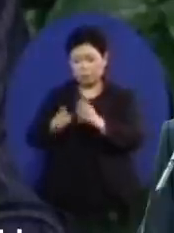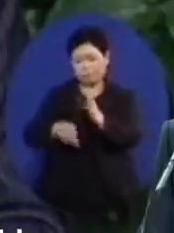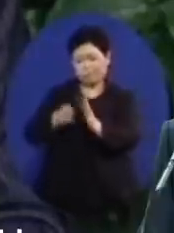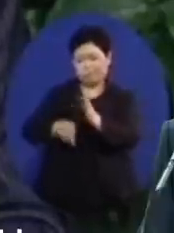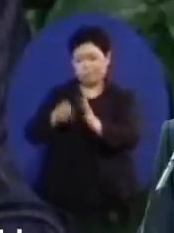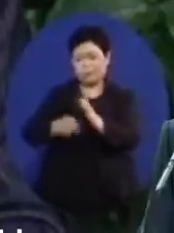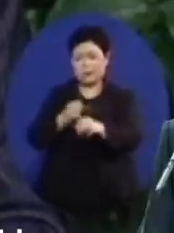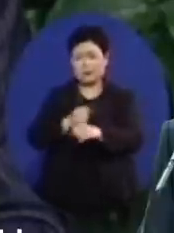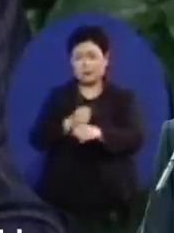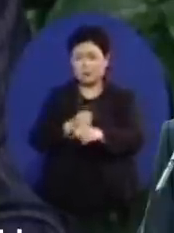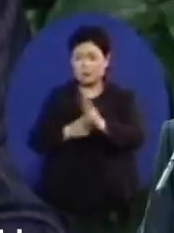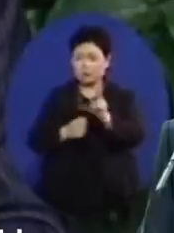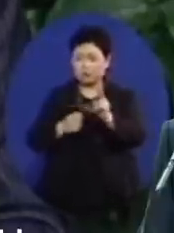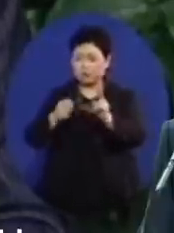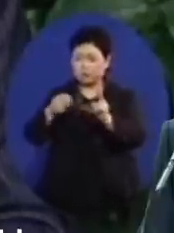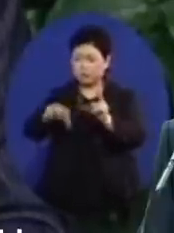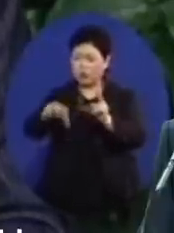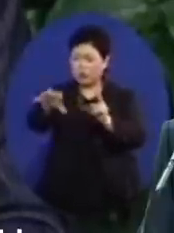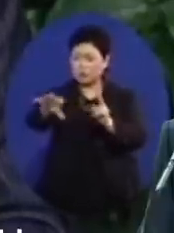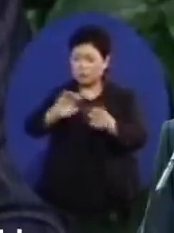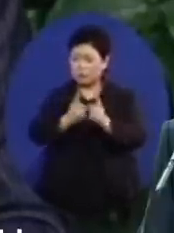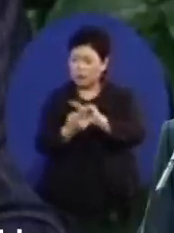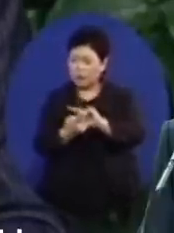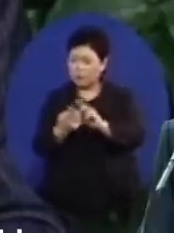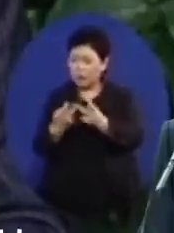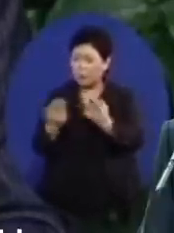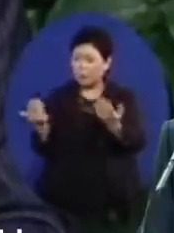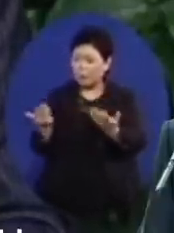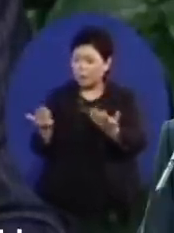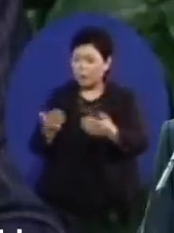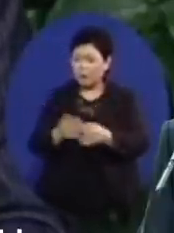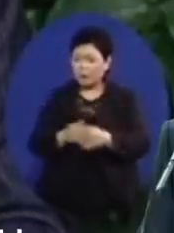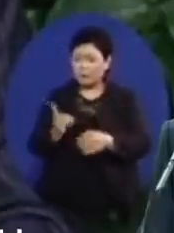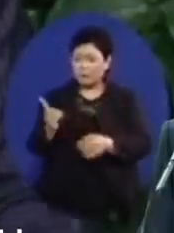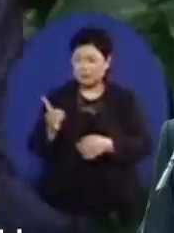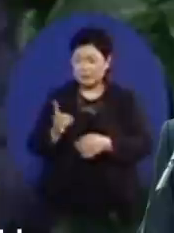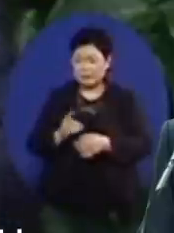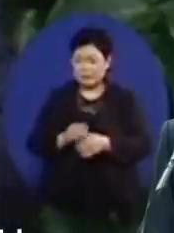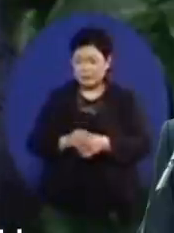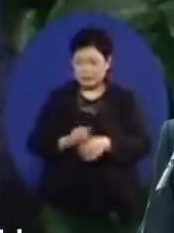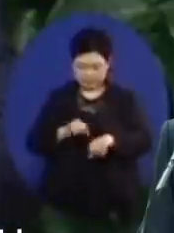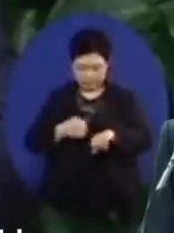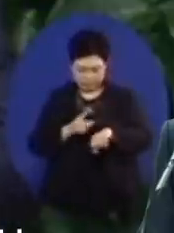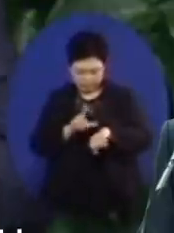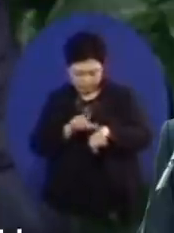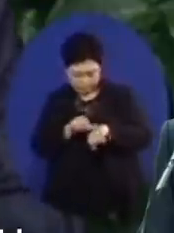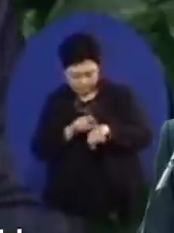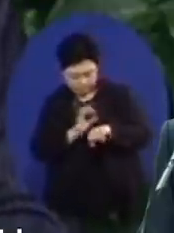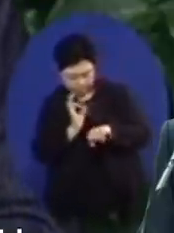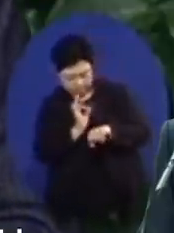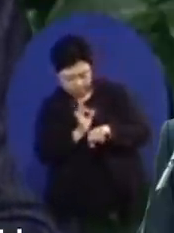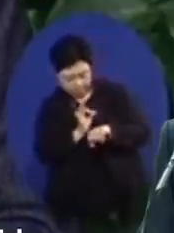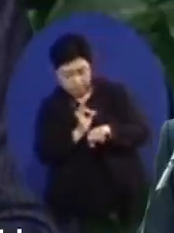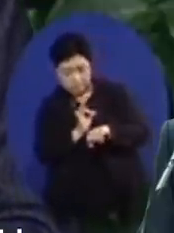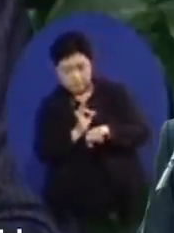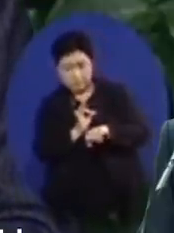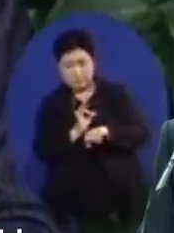그리고 두 정거장을 어떻게 갈아타면 그거 가만히 있지만 자기 시계를 보더니만